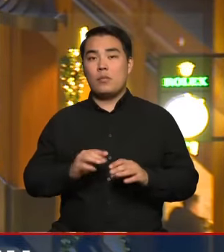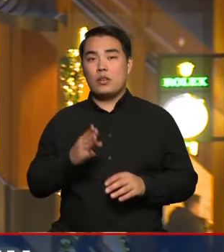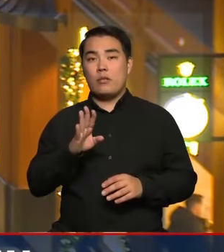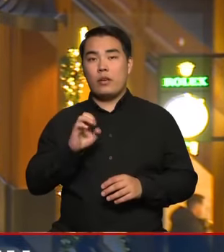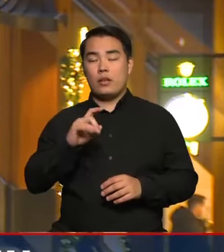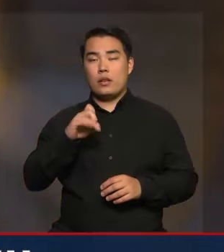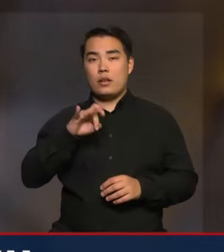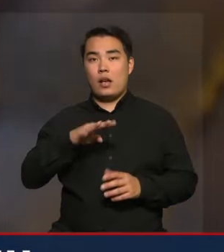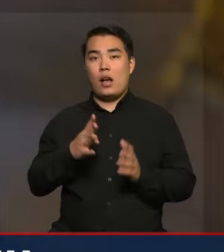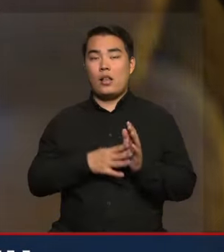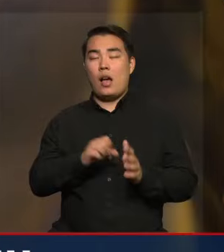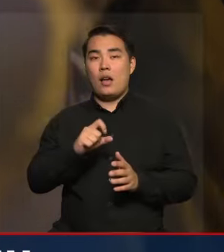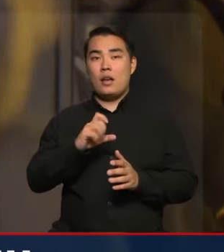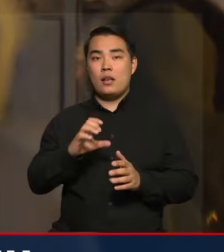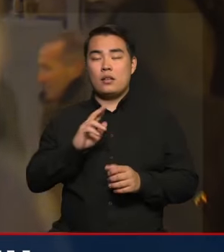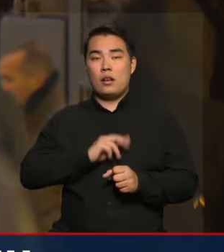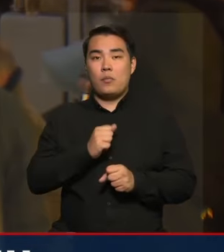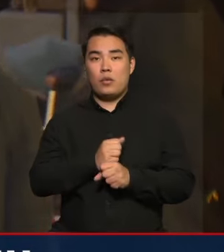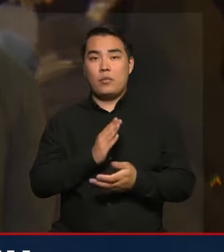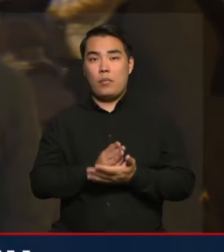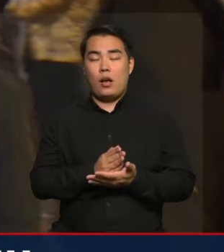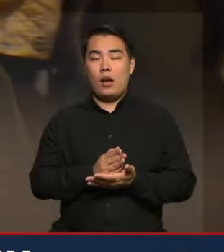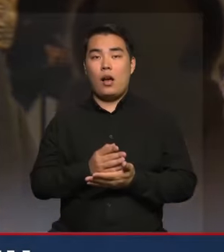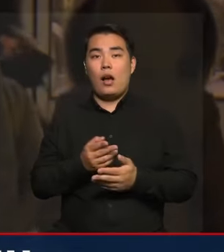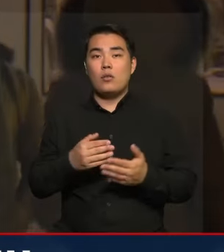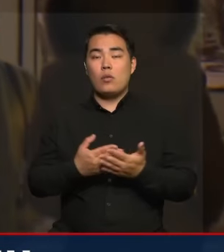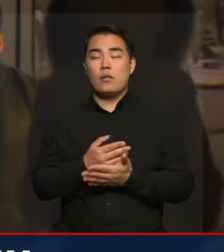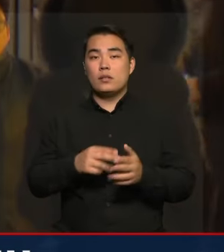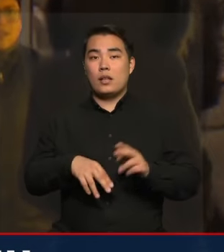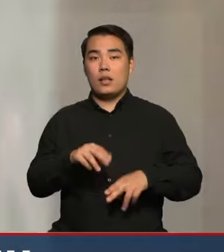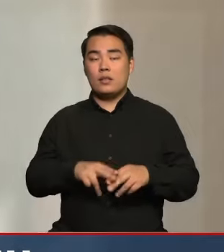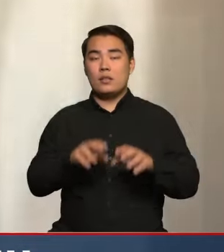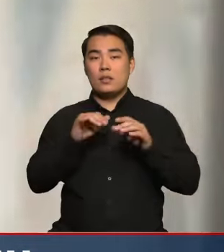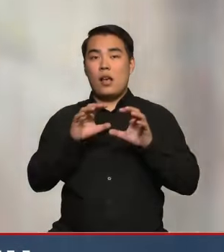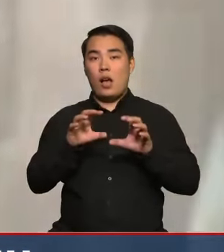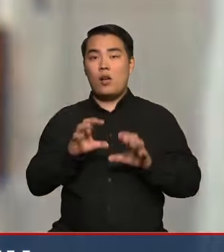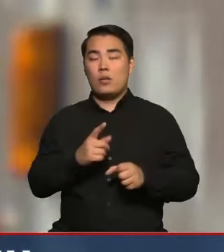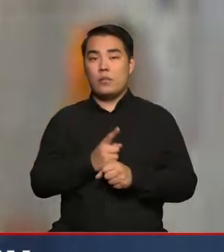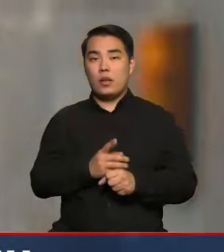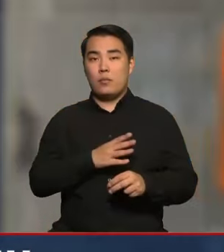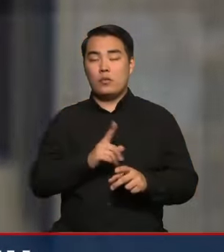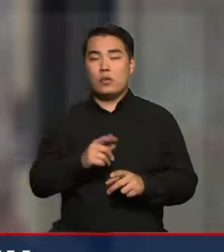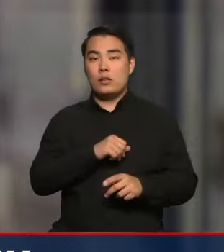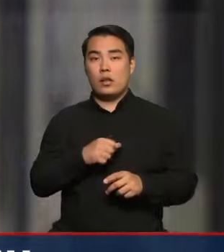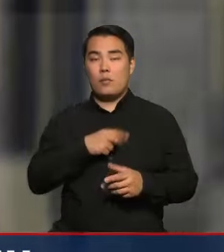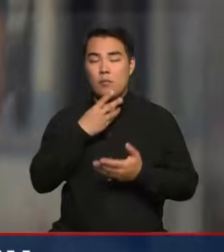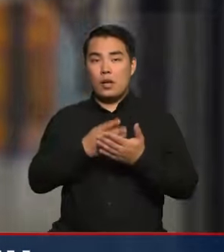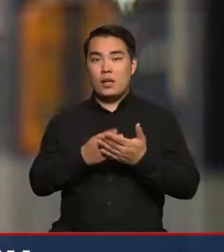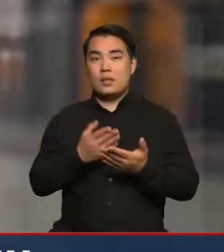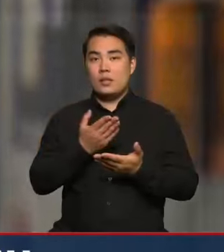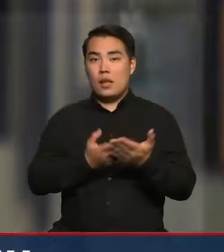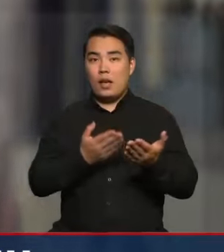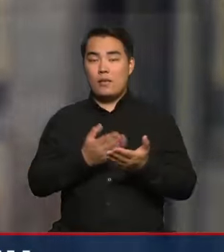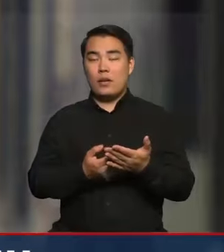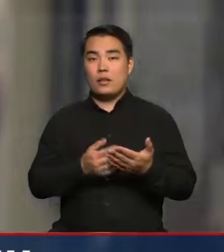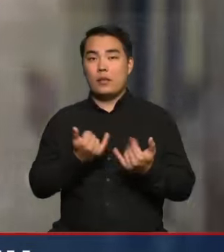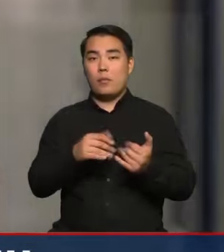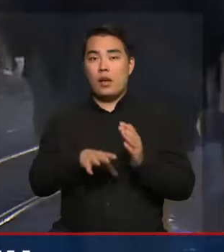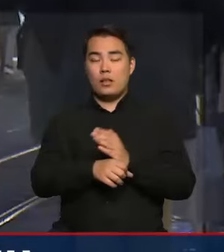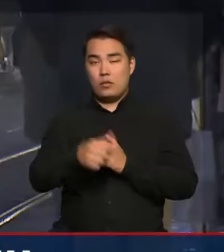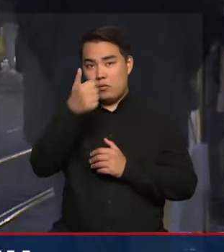Швейцарияда 4 айыз жұмыс істеп тұр. Ал жаңасын салуға заңмен тыйым салынған. Алайда федералды кеңес соңғы жылдары